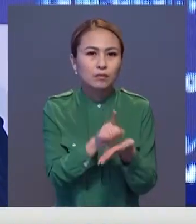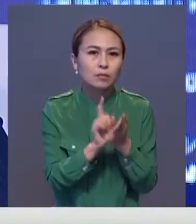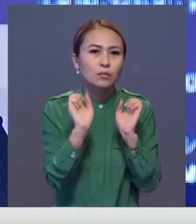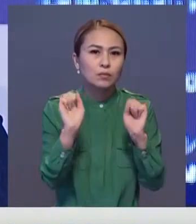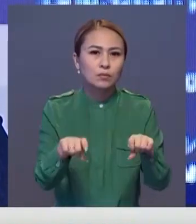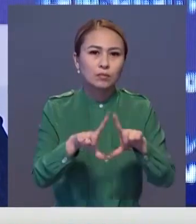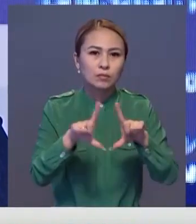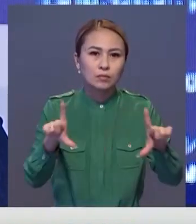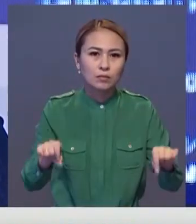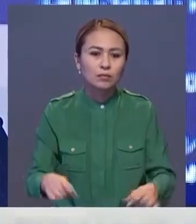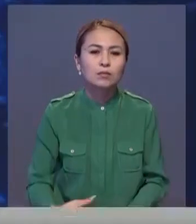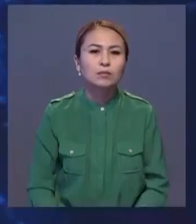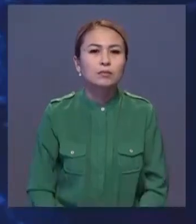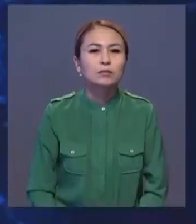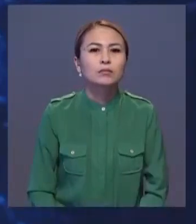түбіртек.